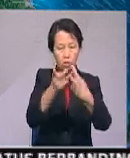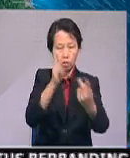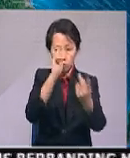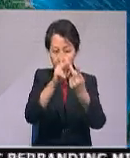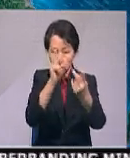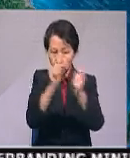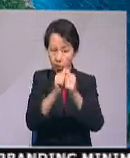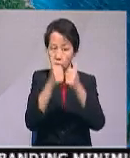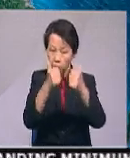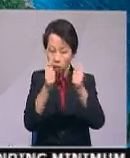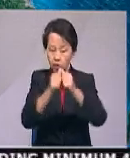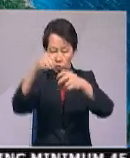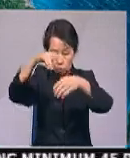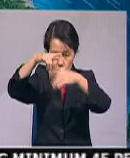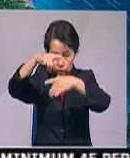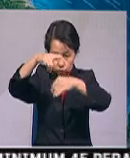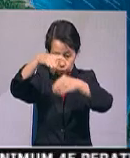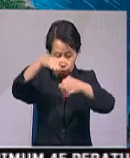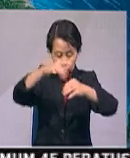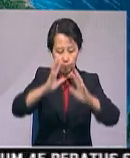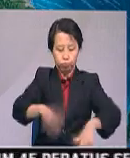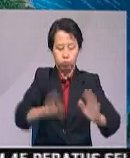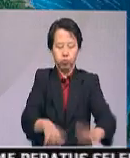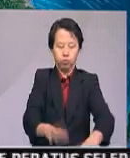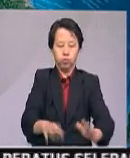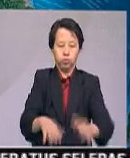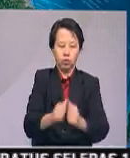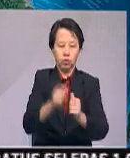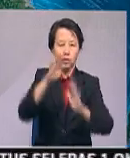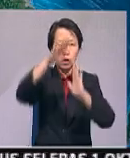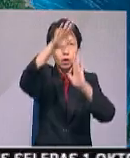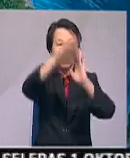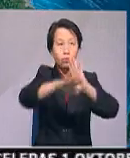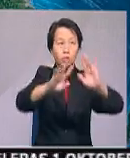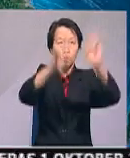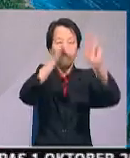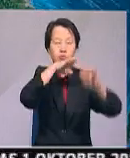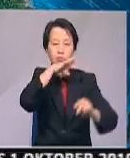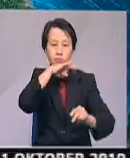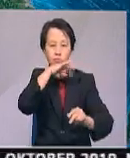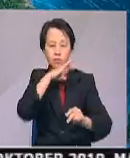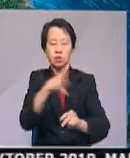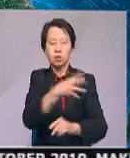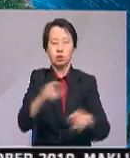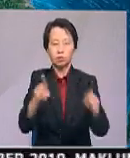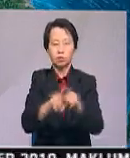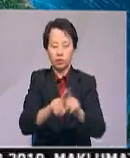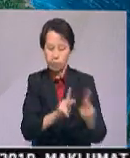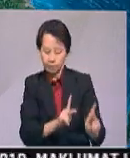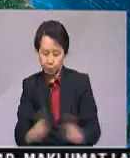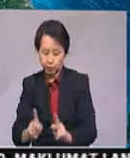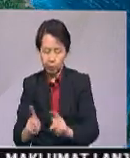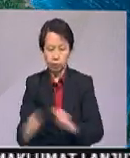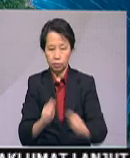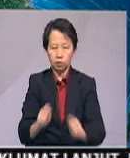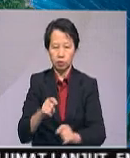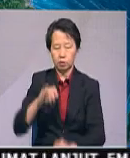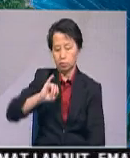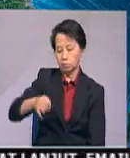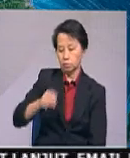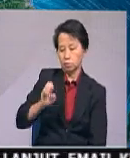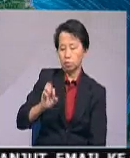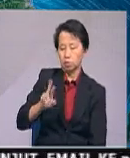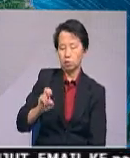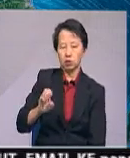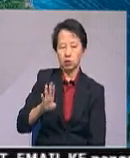adalah sesuai untuk mengurangkan kesan jerebu kepada penduduk yang terlibat selari dengan pelan tindakan jerebu kebangsaan yang